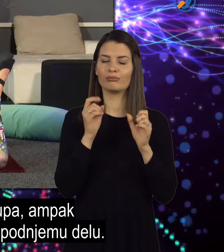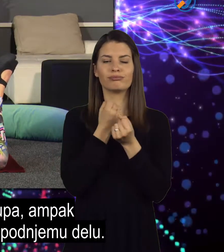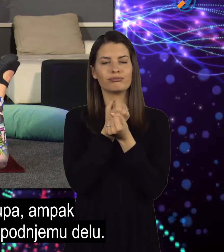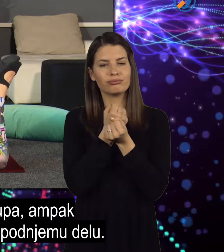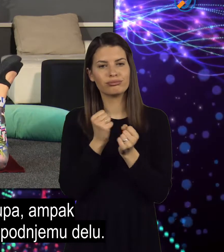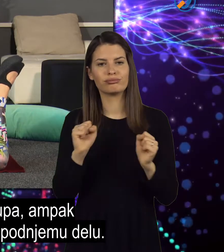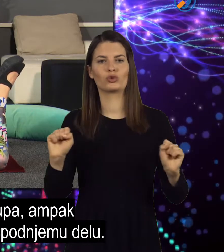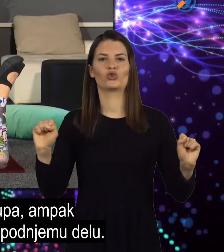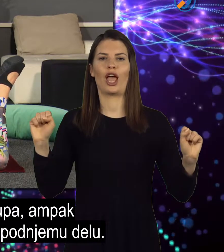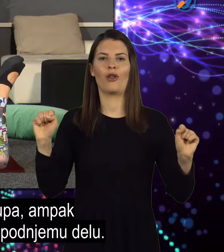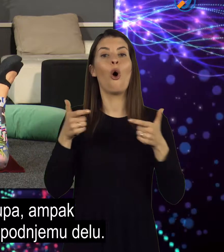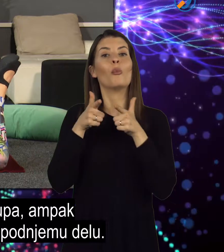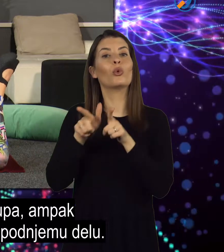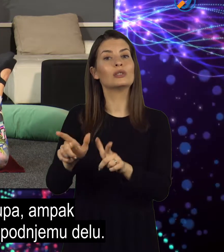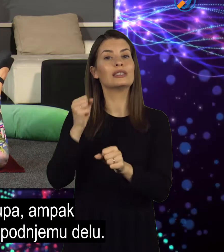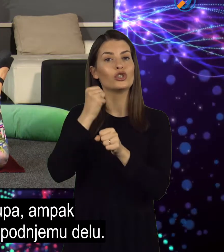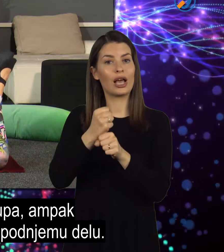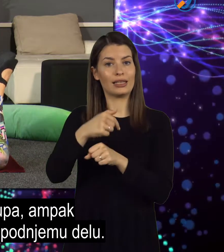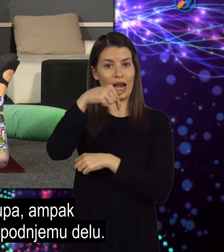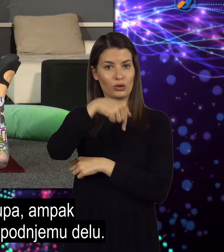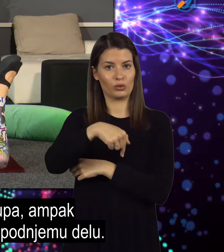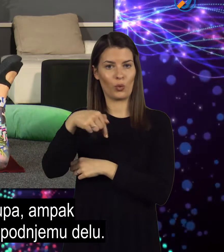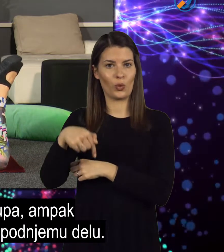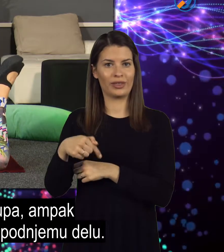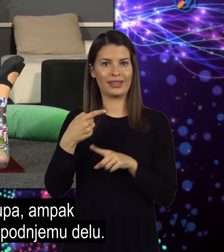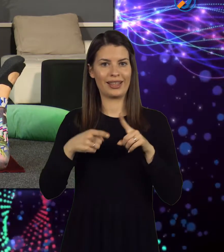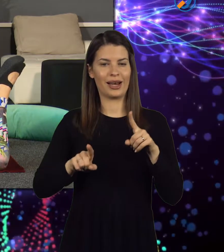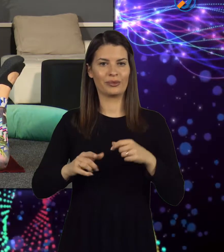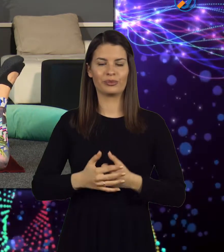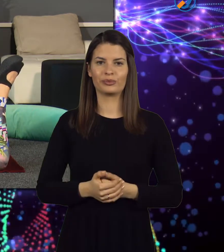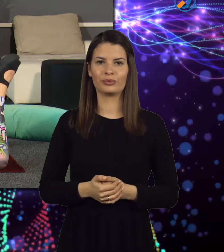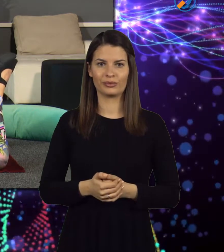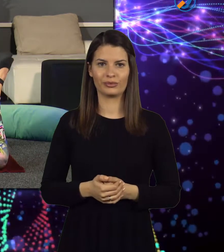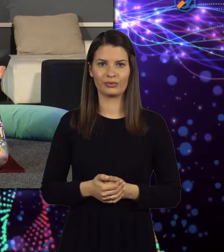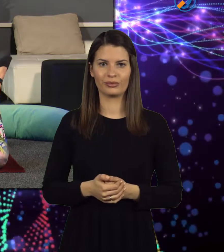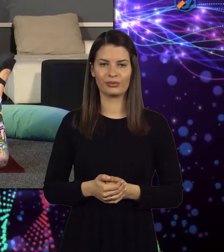ampak prepustiš delo samo spodnjemu delu.